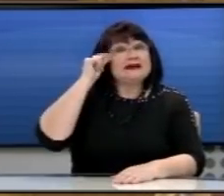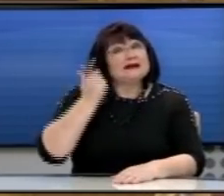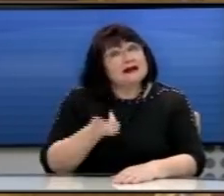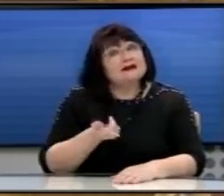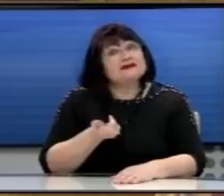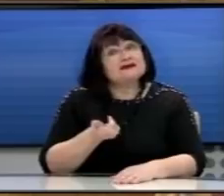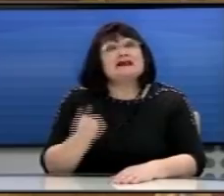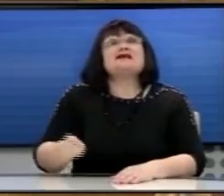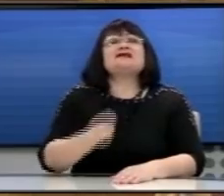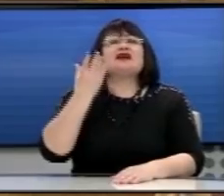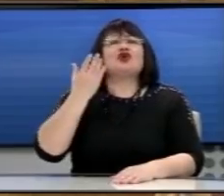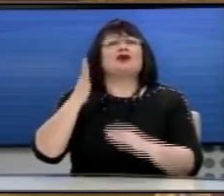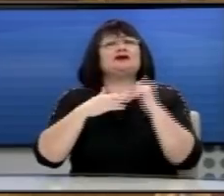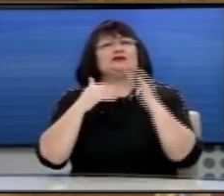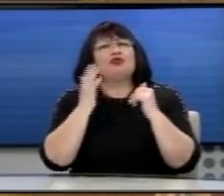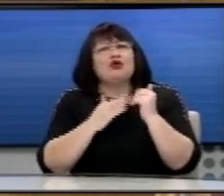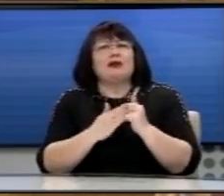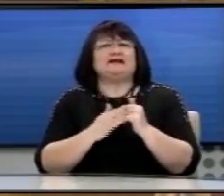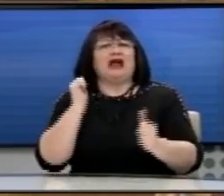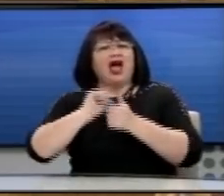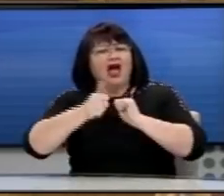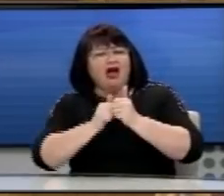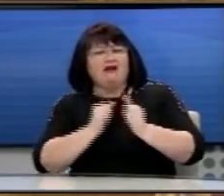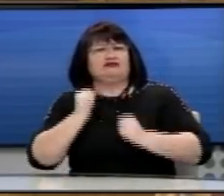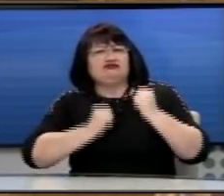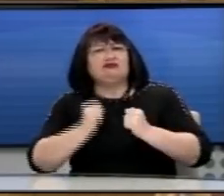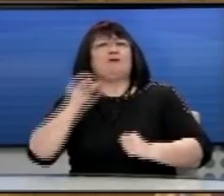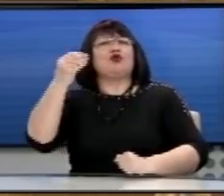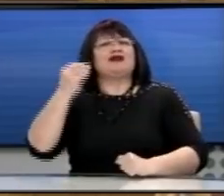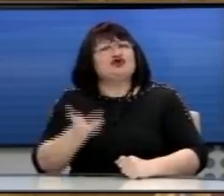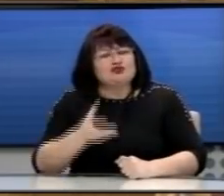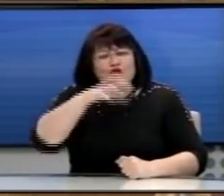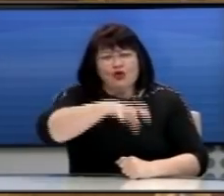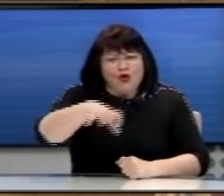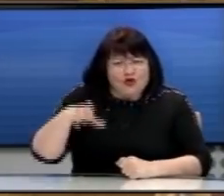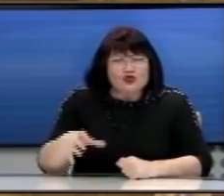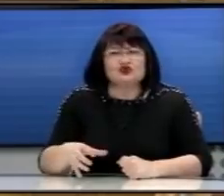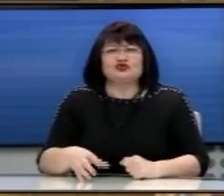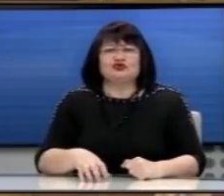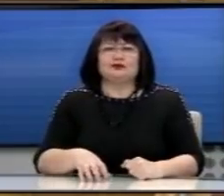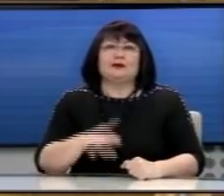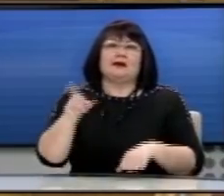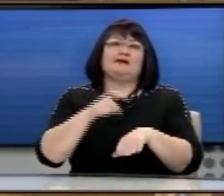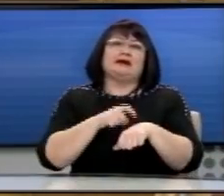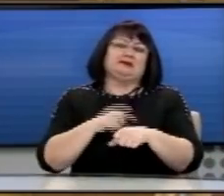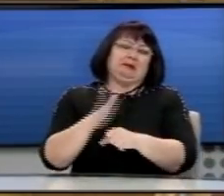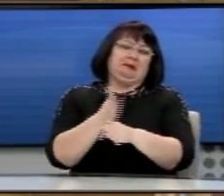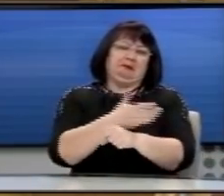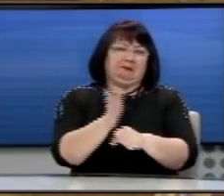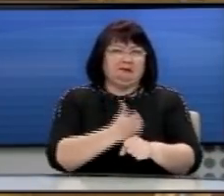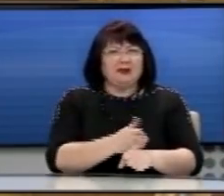φοιτητές σε σύγχρονες υποδομές άθλησης, πολιτιστικής δημιουργίας, γιατί όσες δεν είναι